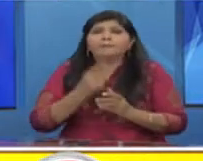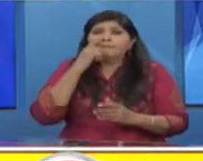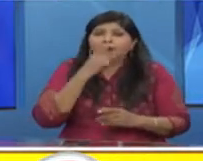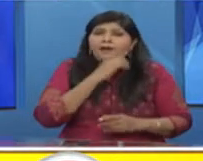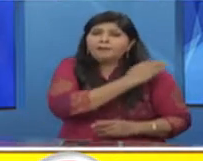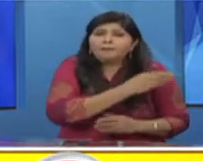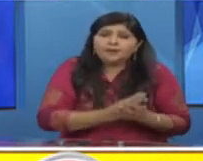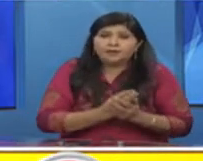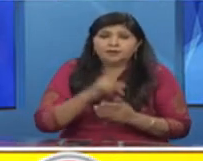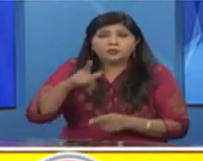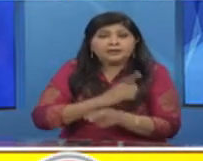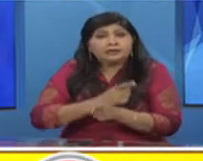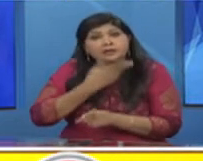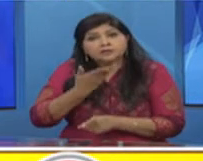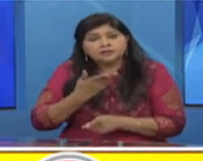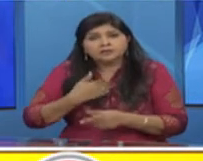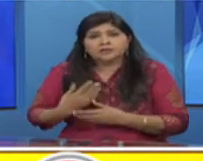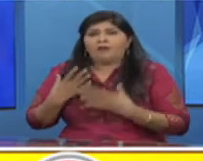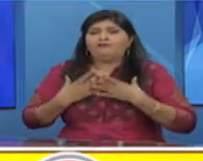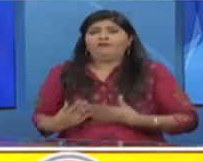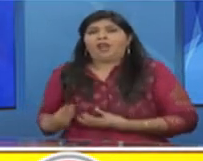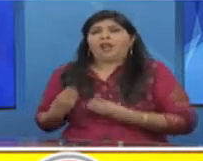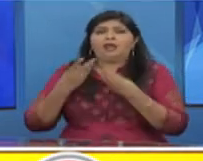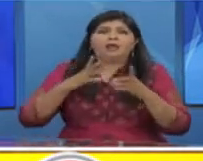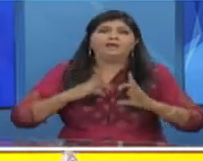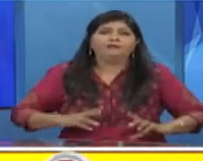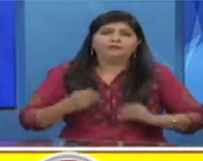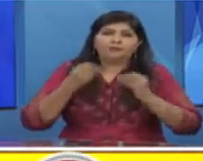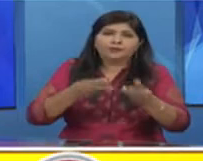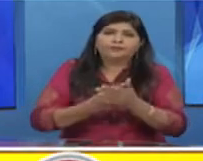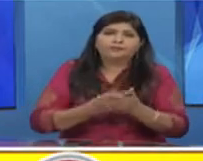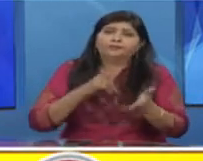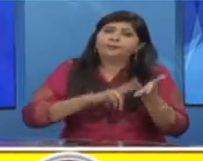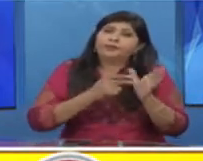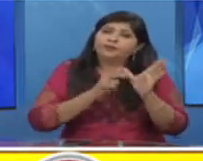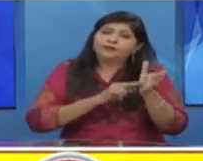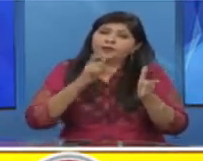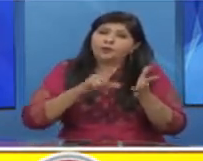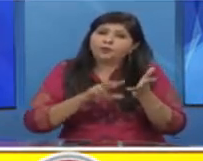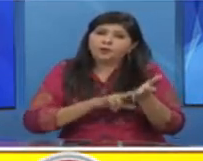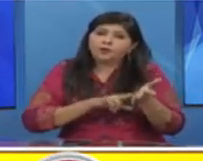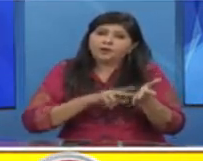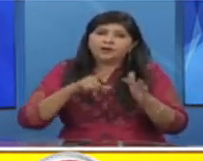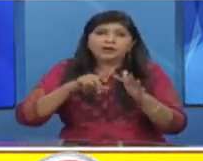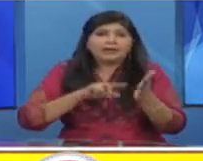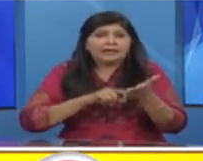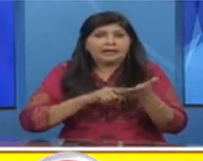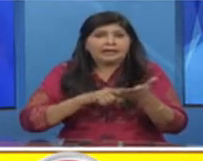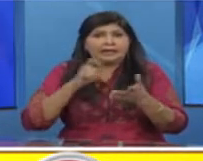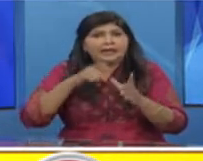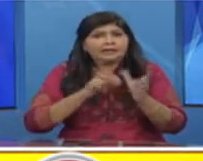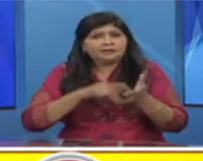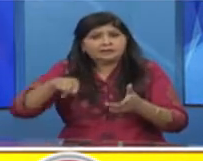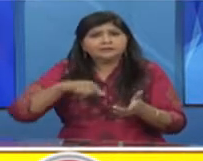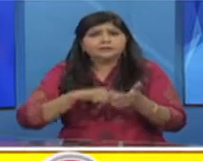जी के आदर्शों के प्रति पूर्ण रूप से समर्पित है। मैं वैनकूवर और तेहरान में गुरुद्वारों की